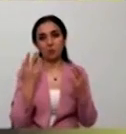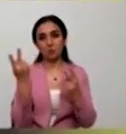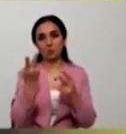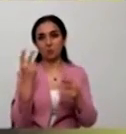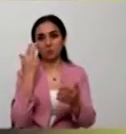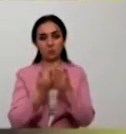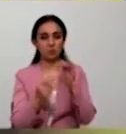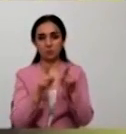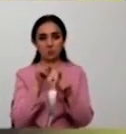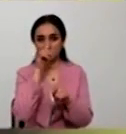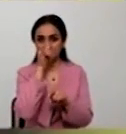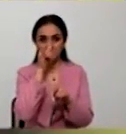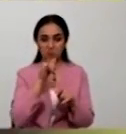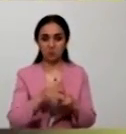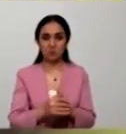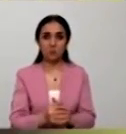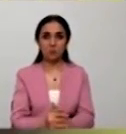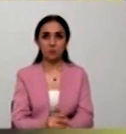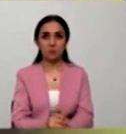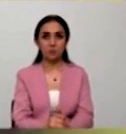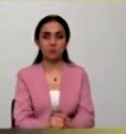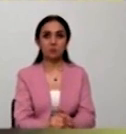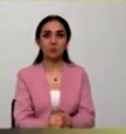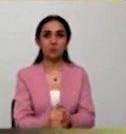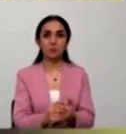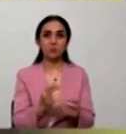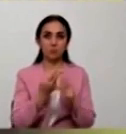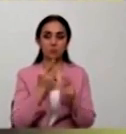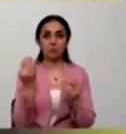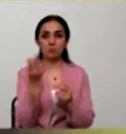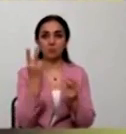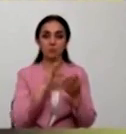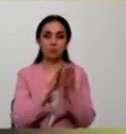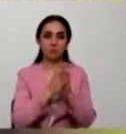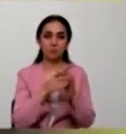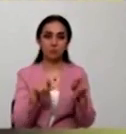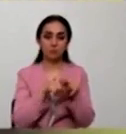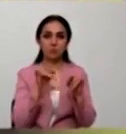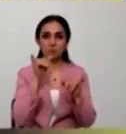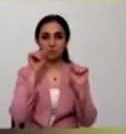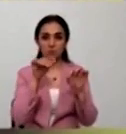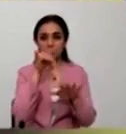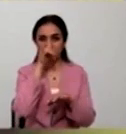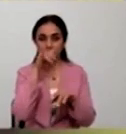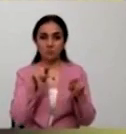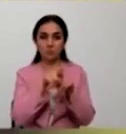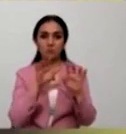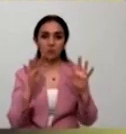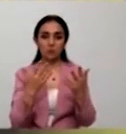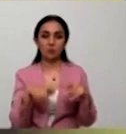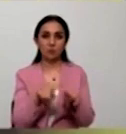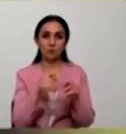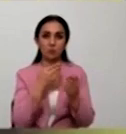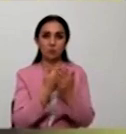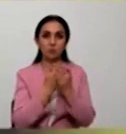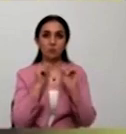ikkalasi ham yutqazishi mumkin emas. Shunday ekan, bu ikkala shartimiz ham demak, mumkin bo'lmagan hodisalarga